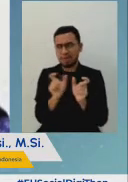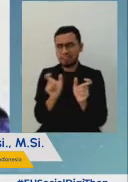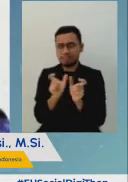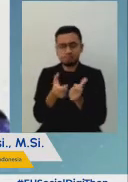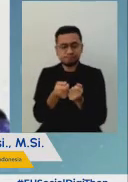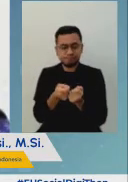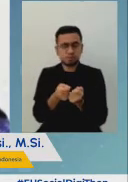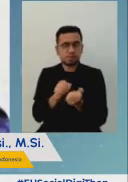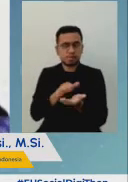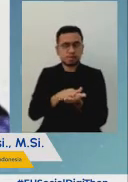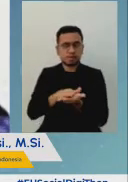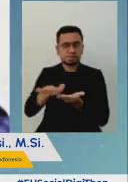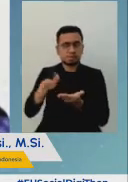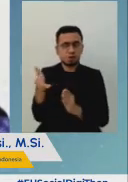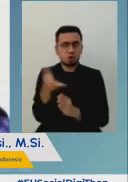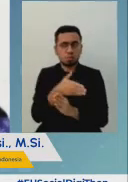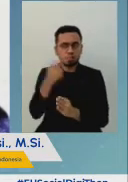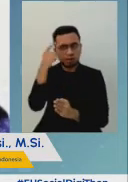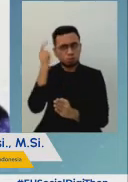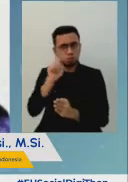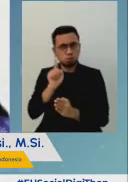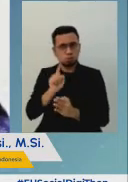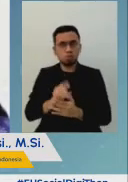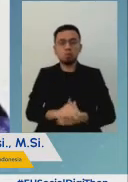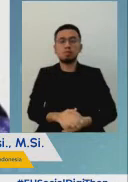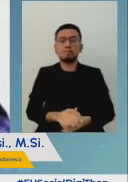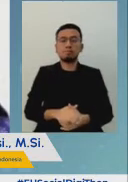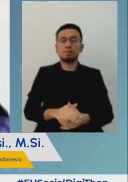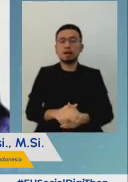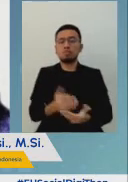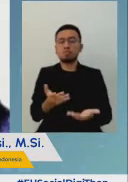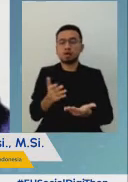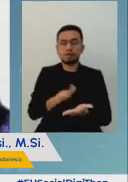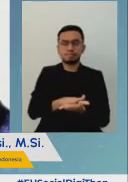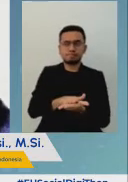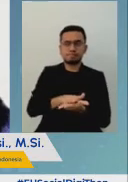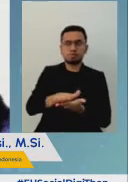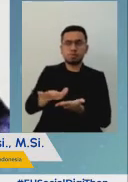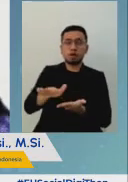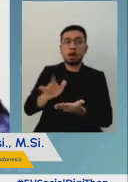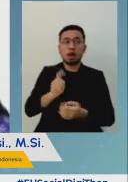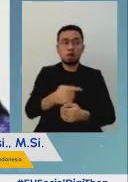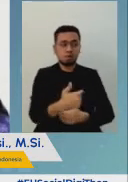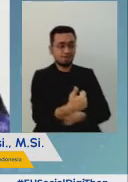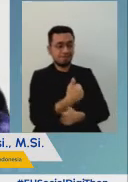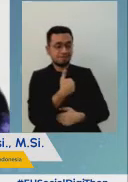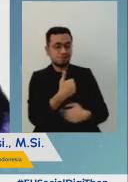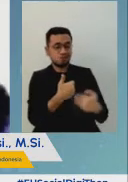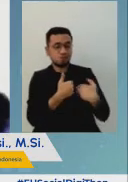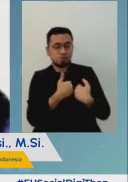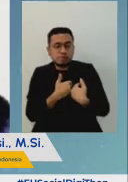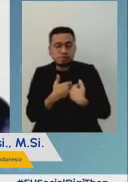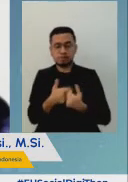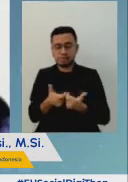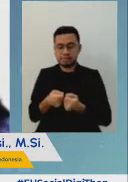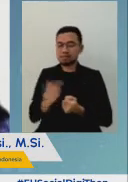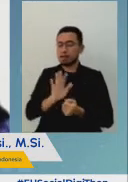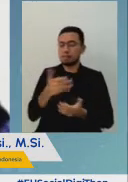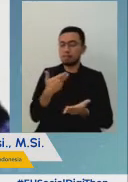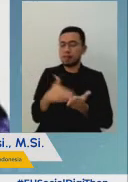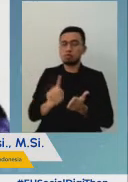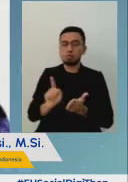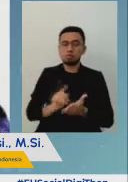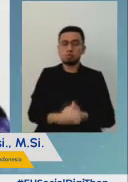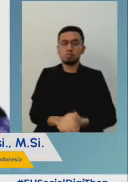atau enggak ya. Tuh, kalau kemungkinan yang menerima tersinggung, dihapus dulu deh. Tuh, ya. Jadi kita